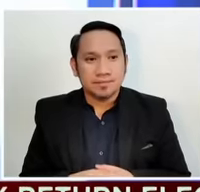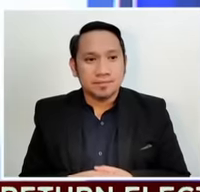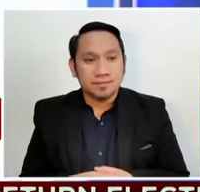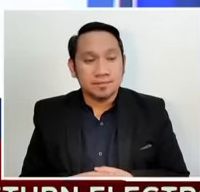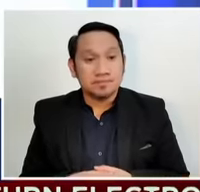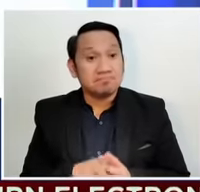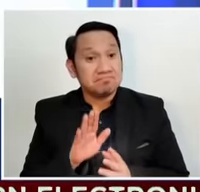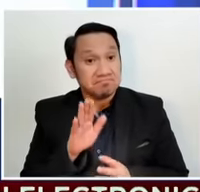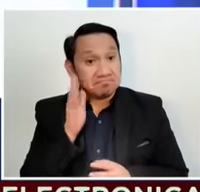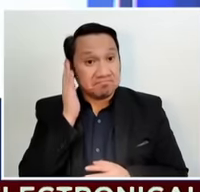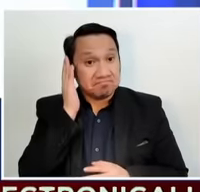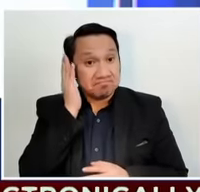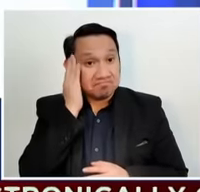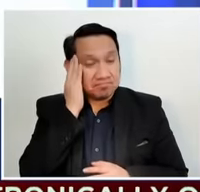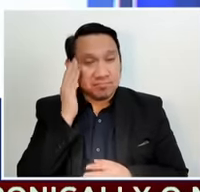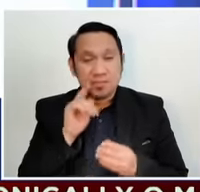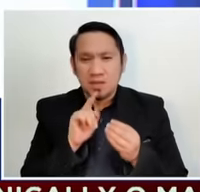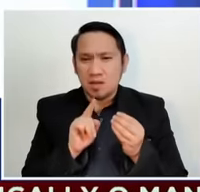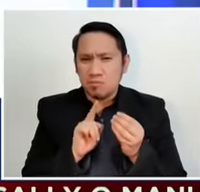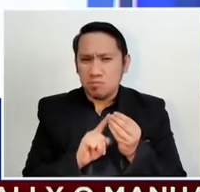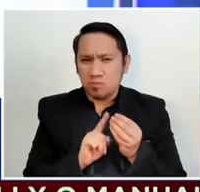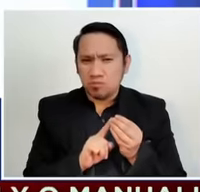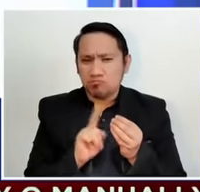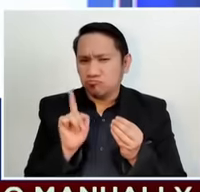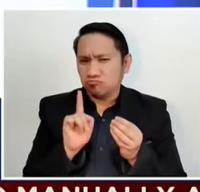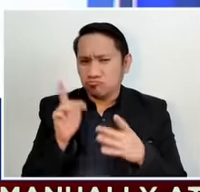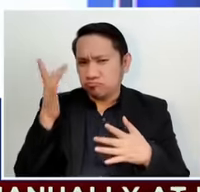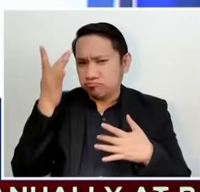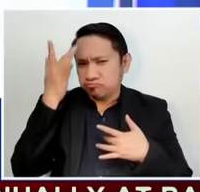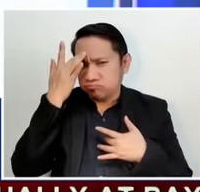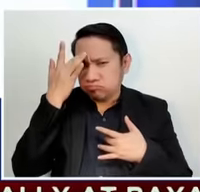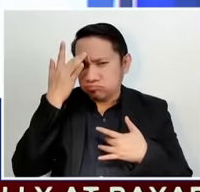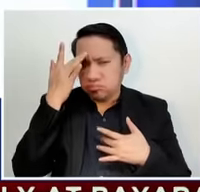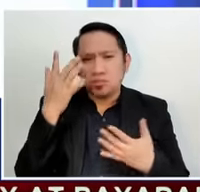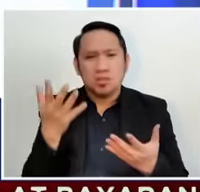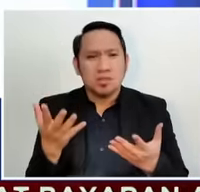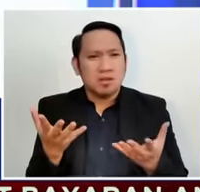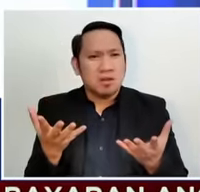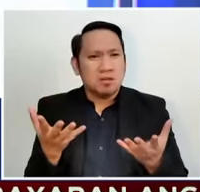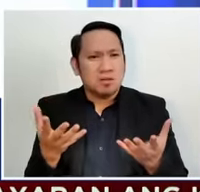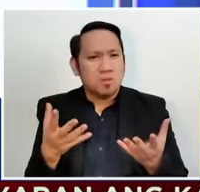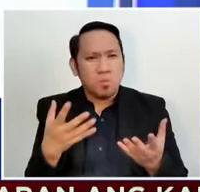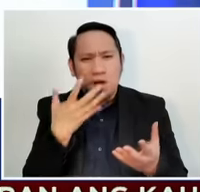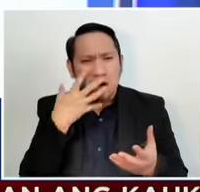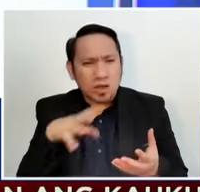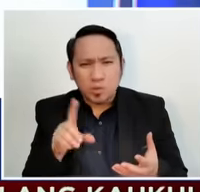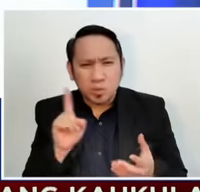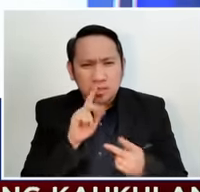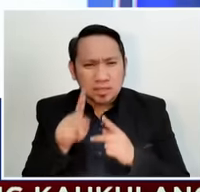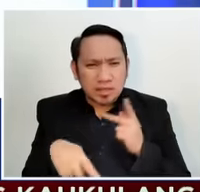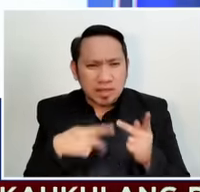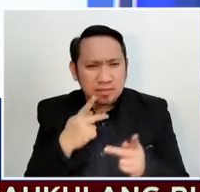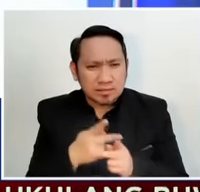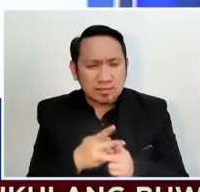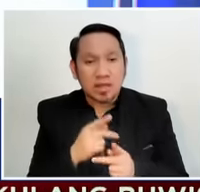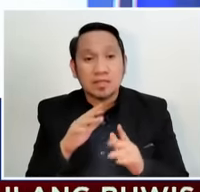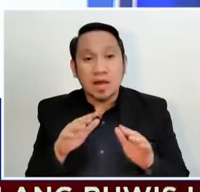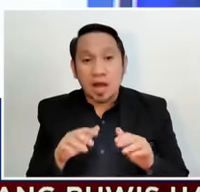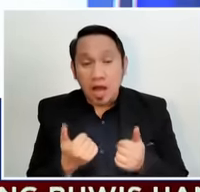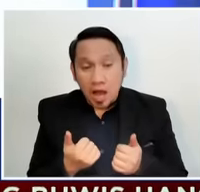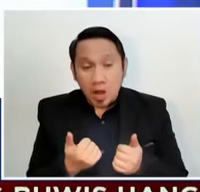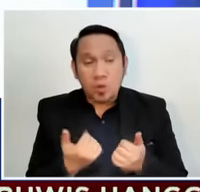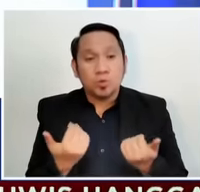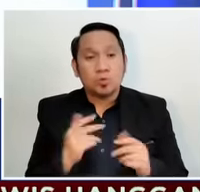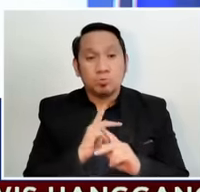Alamin kung ano-ano pa ang mga sakit na pwedeng maidulot ng sobrang init at kung paano ito maiiwasan. Para hindi